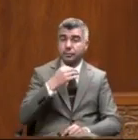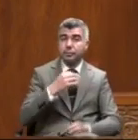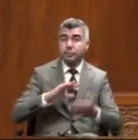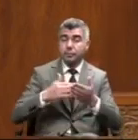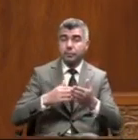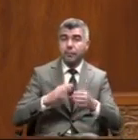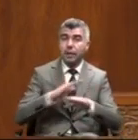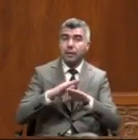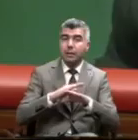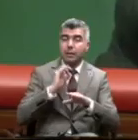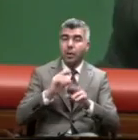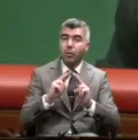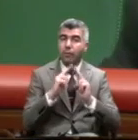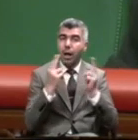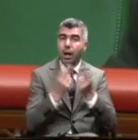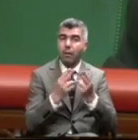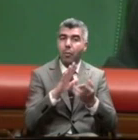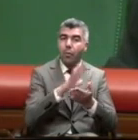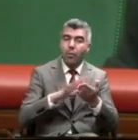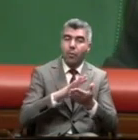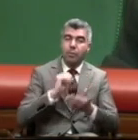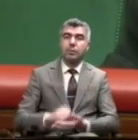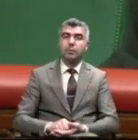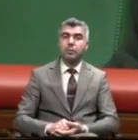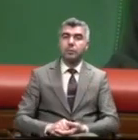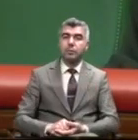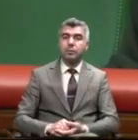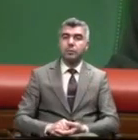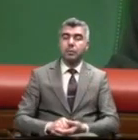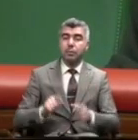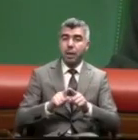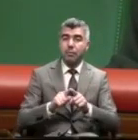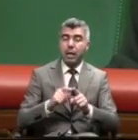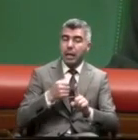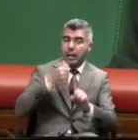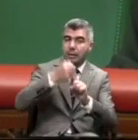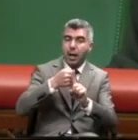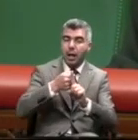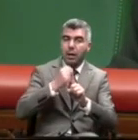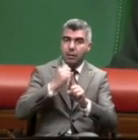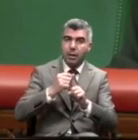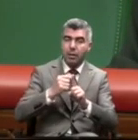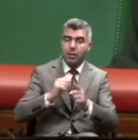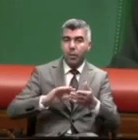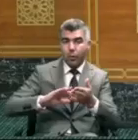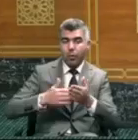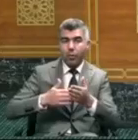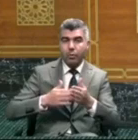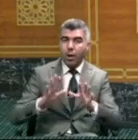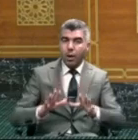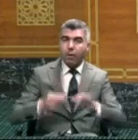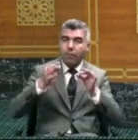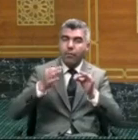يفرضها سياق الدولي على كل دول العالم ان هذا المسار الاصلاحي القائم على